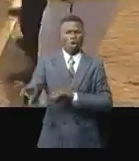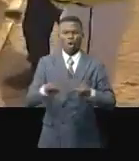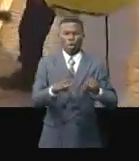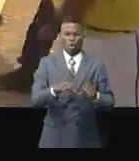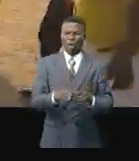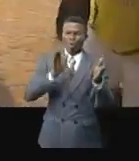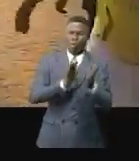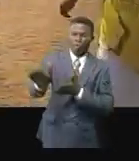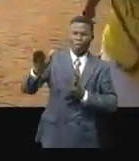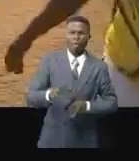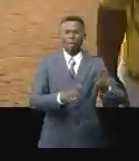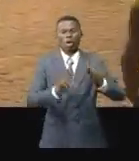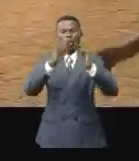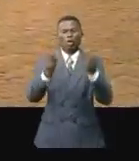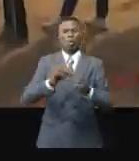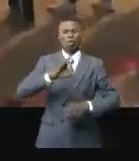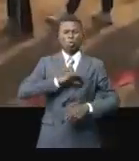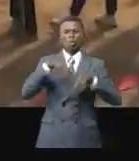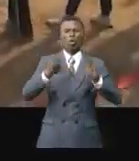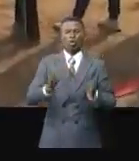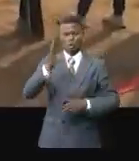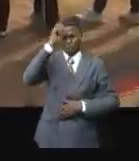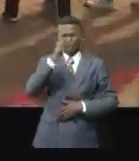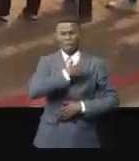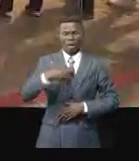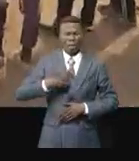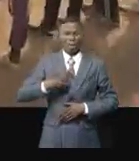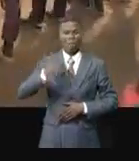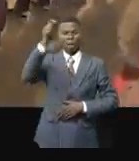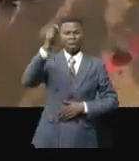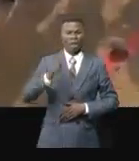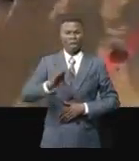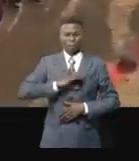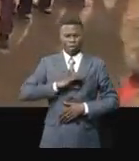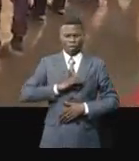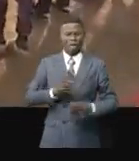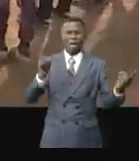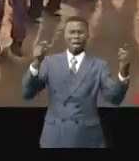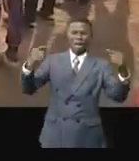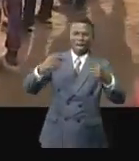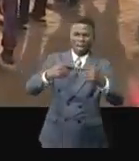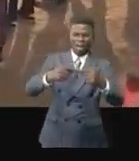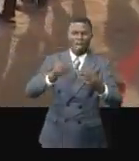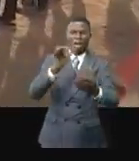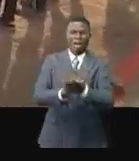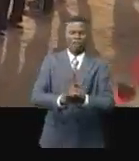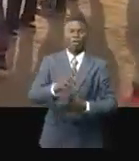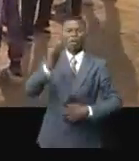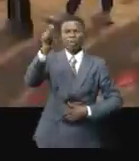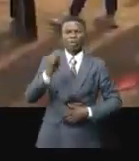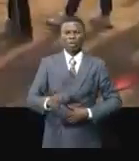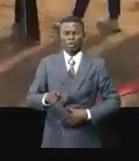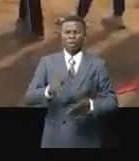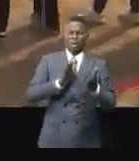sein de la police nationale congolaise Kwilu, où les femmes policières ont croisé les fers avec les épouses des policiers à travers le jeu des